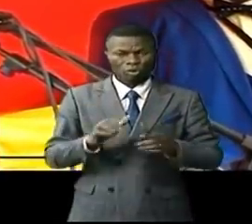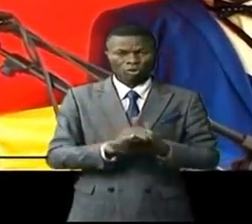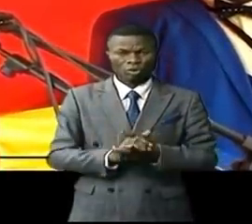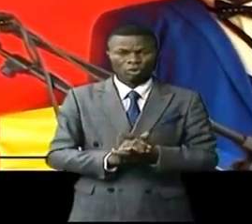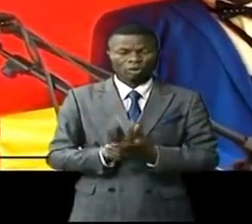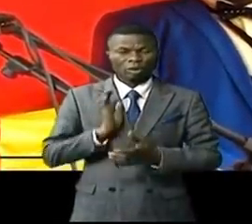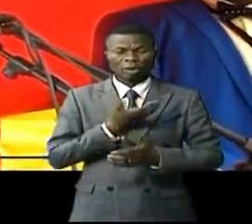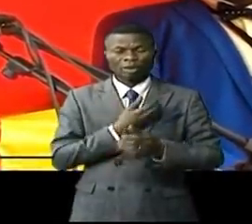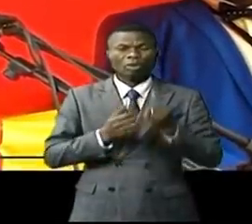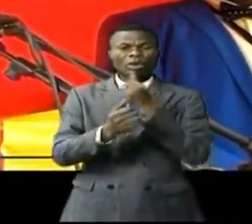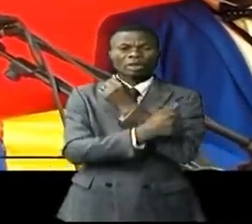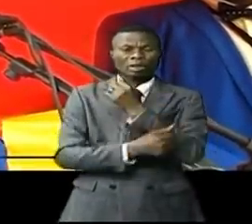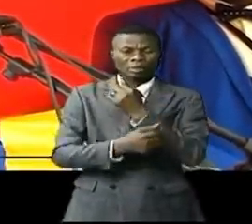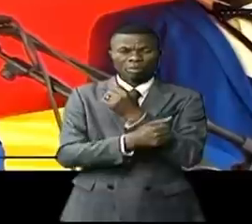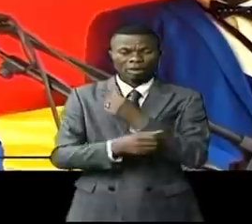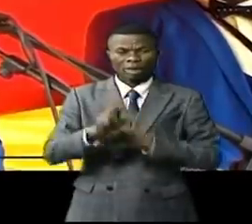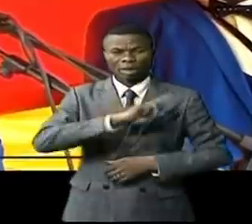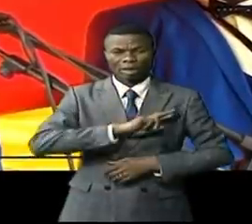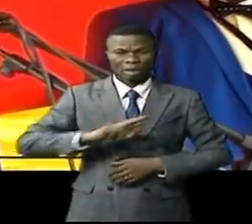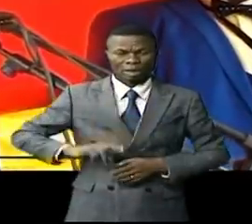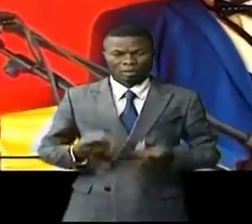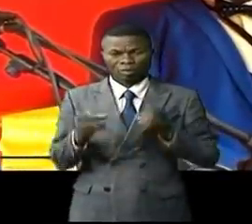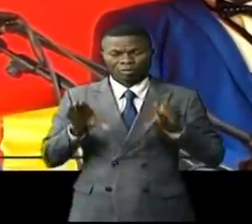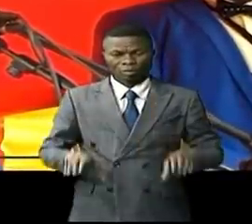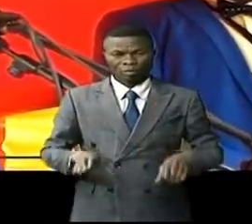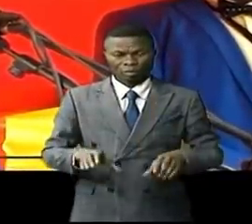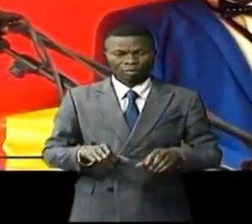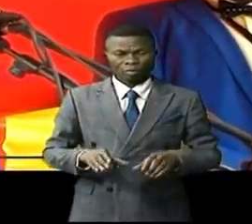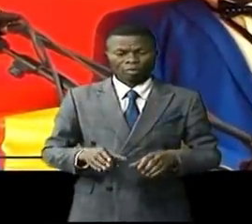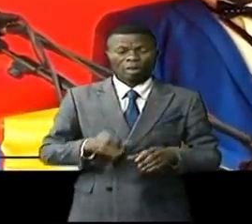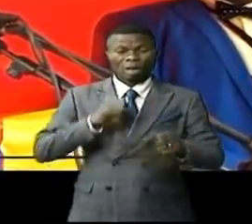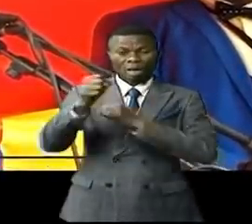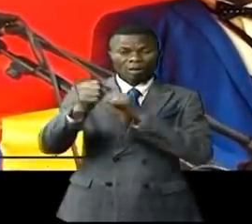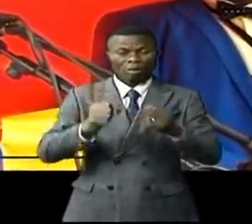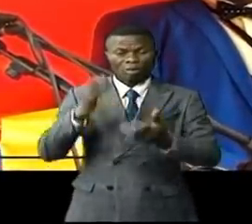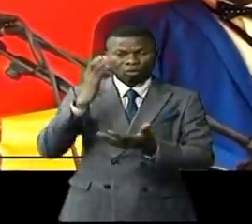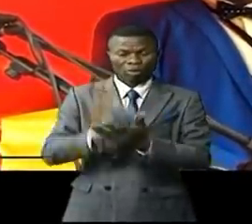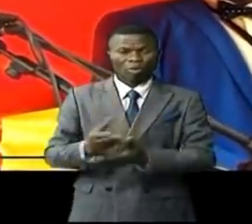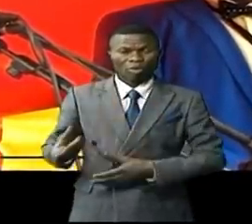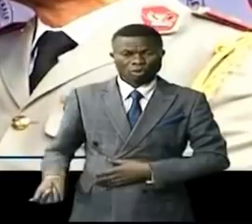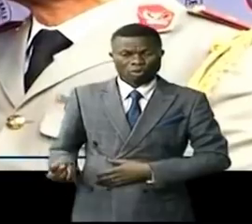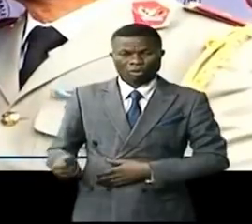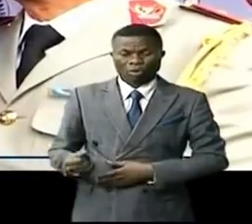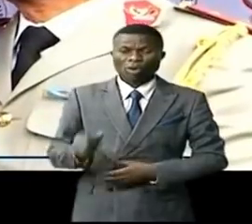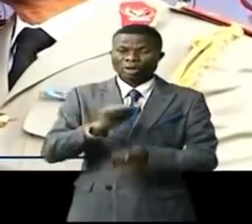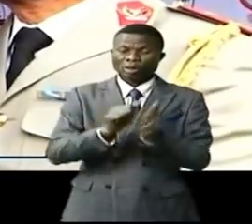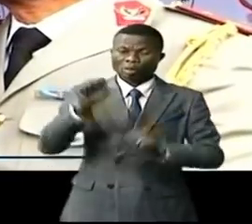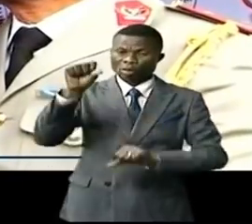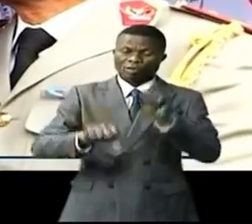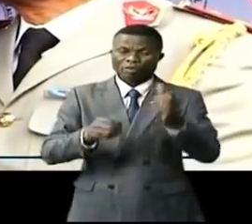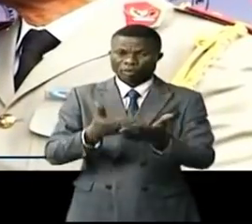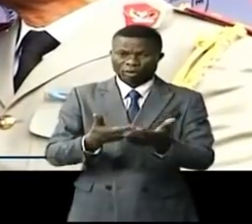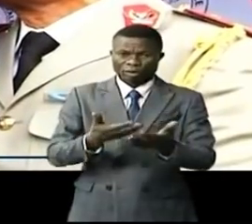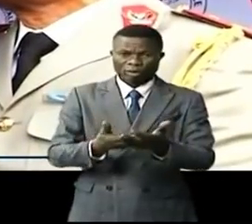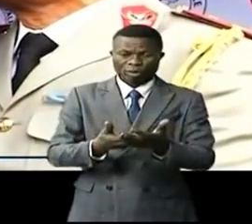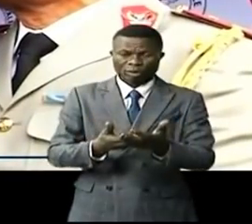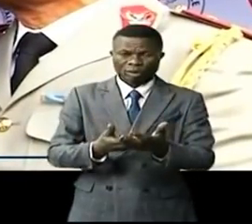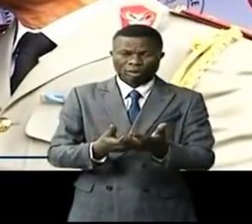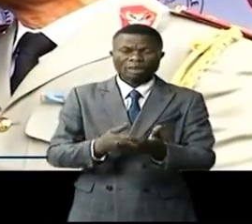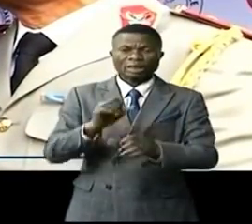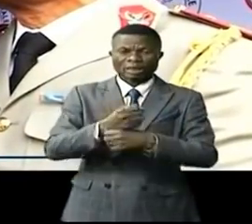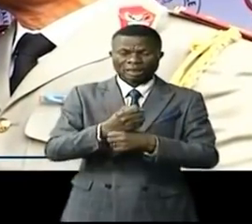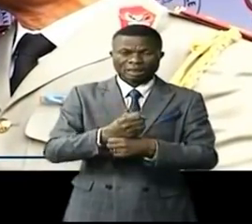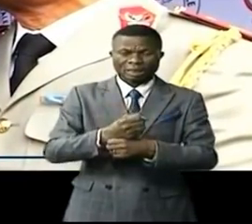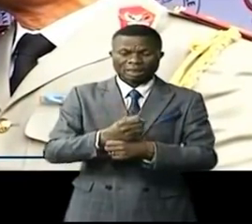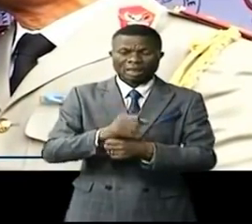notre pays, grâce à la lutte contre la corruption et l'infinité, qui constitue l'un